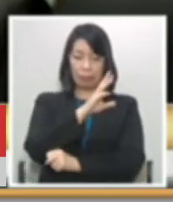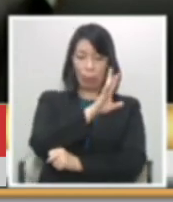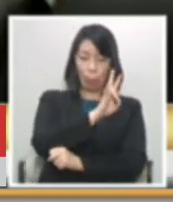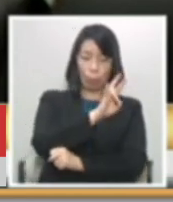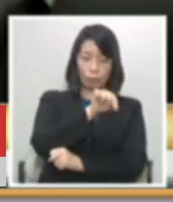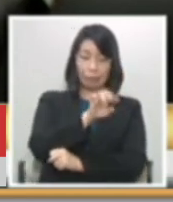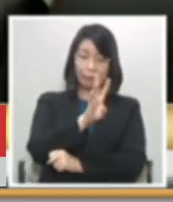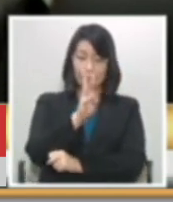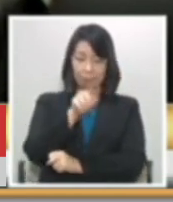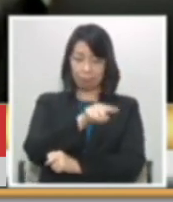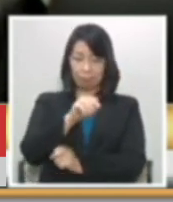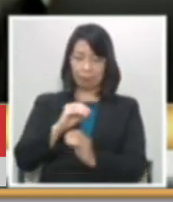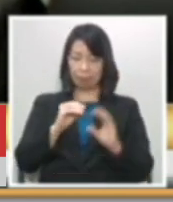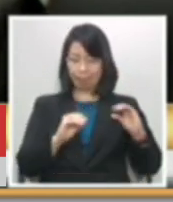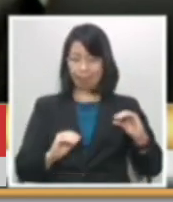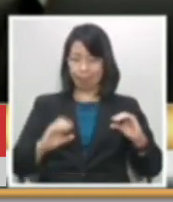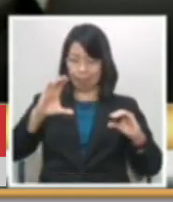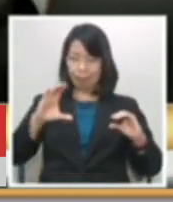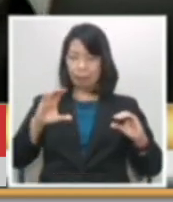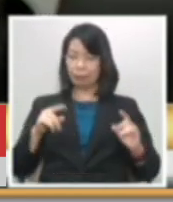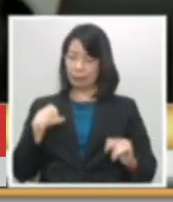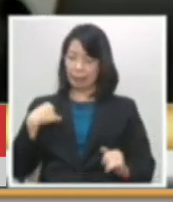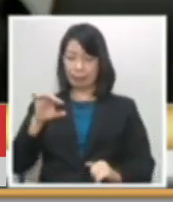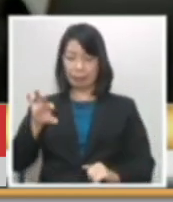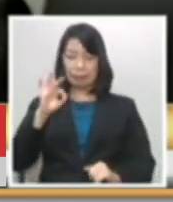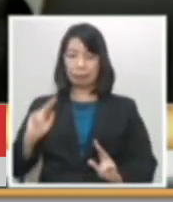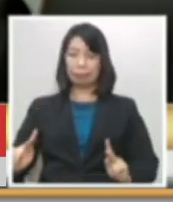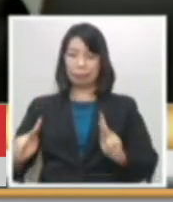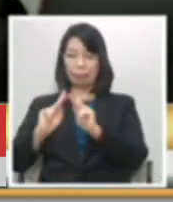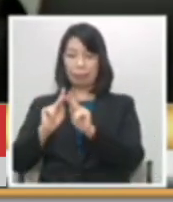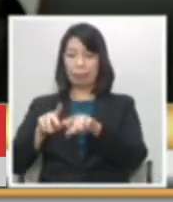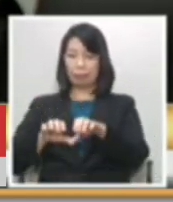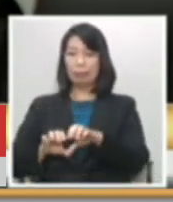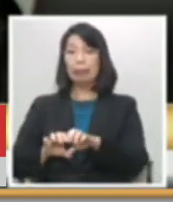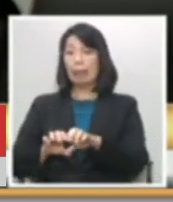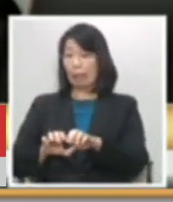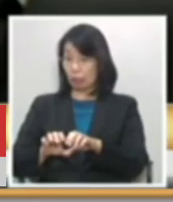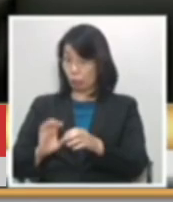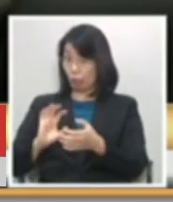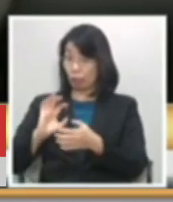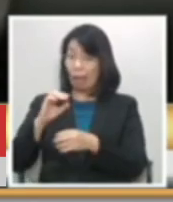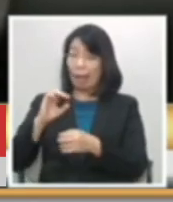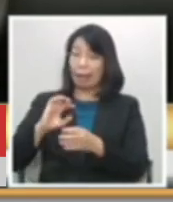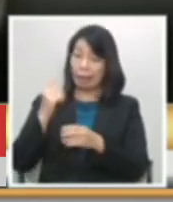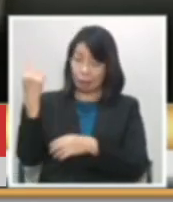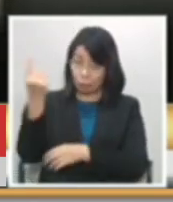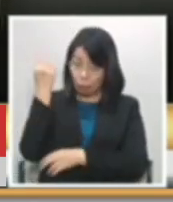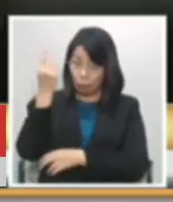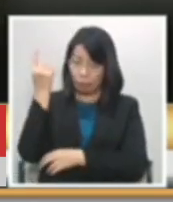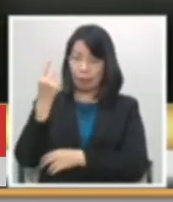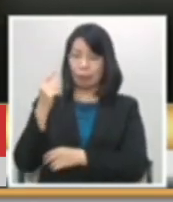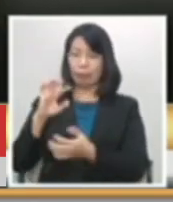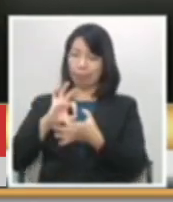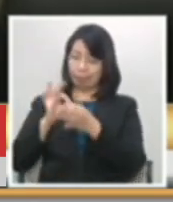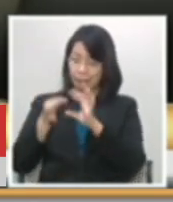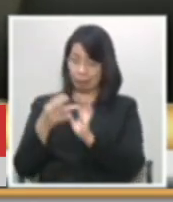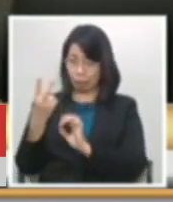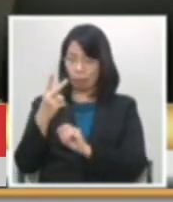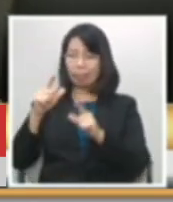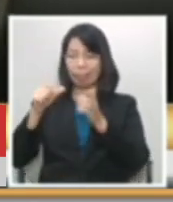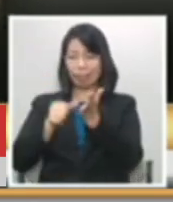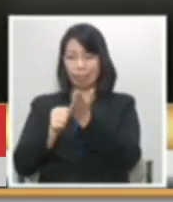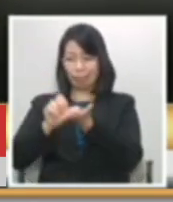ทรวงที่ดิฉันให้ความสนใจก็คือกระทรวงการท่องเที่ยวและกีฬากลับถูกปรับลดลง